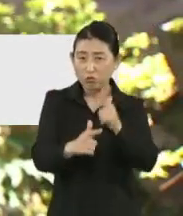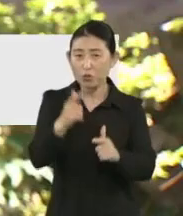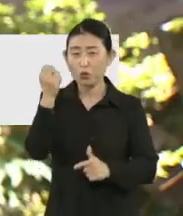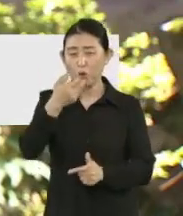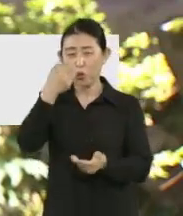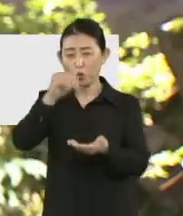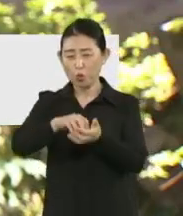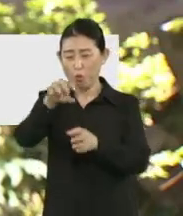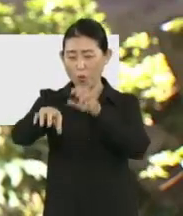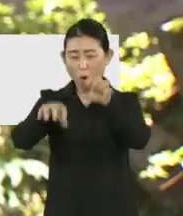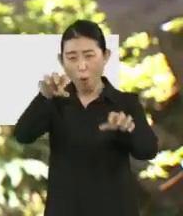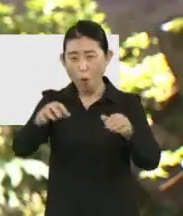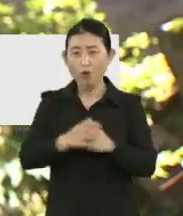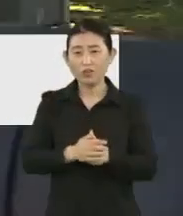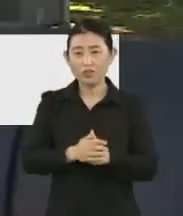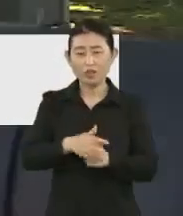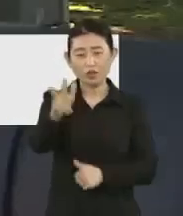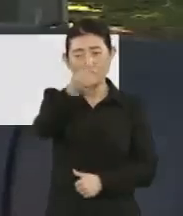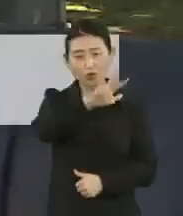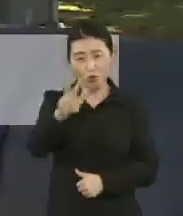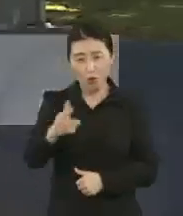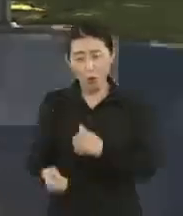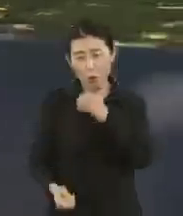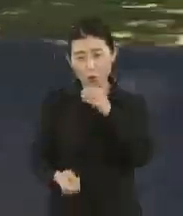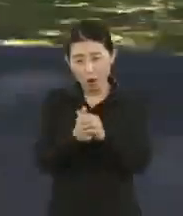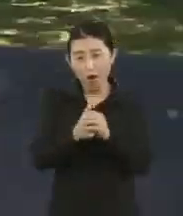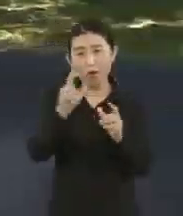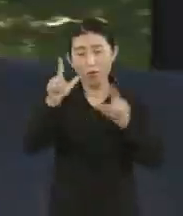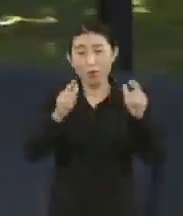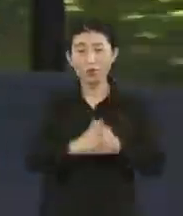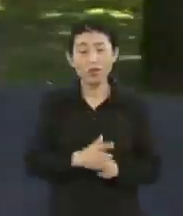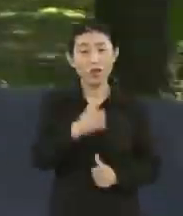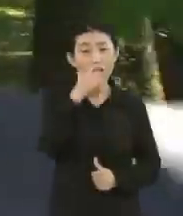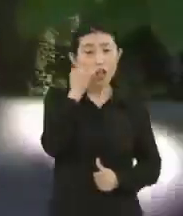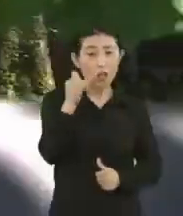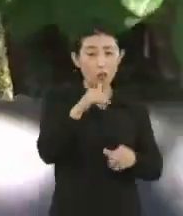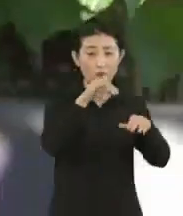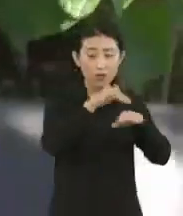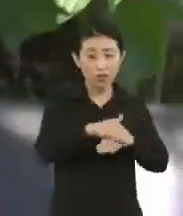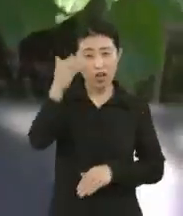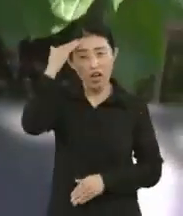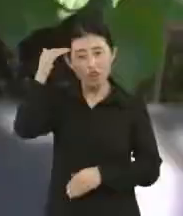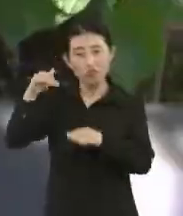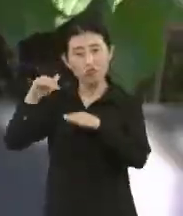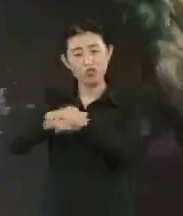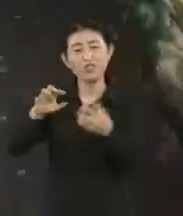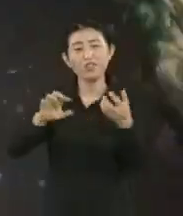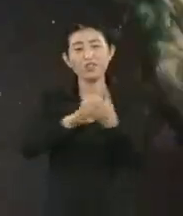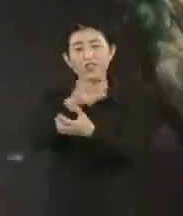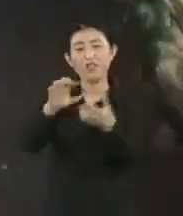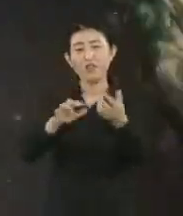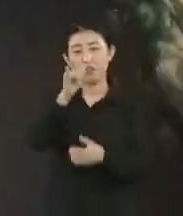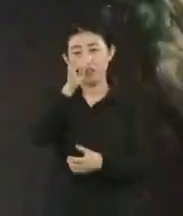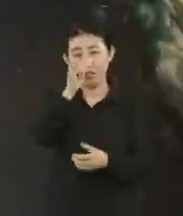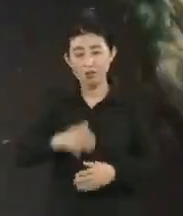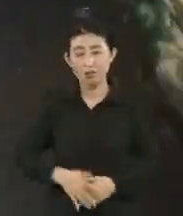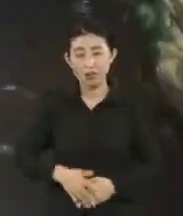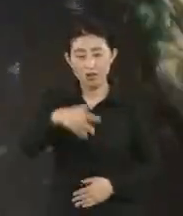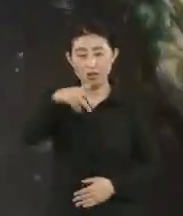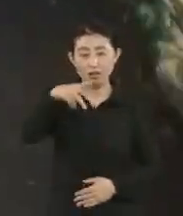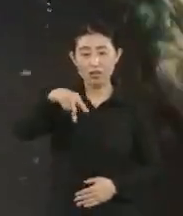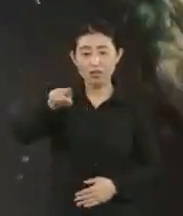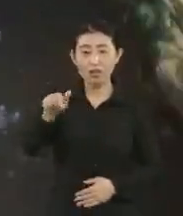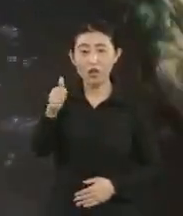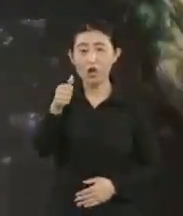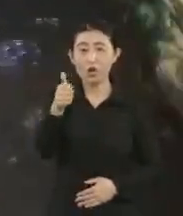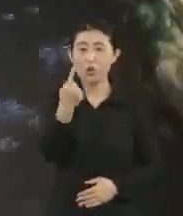우리나라에서 보기 드문 이런 정원을 갖고 있어요. 일본과 조선 정원의 형태를 함께 갖춘 정원에는 인근 설화산에서